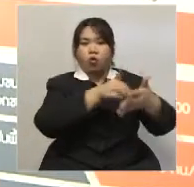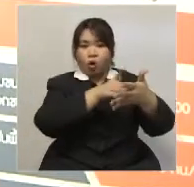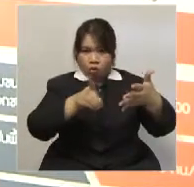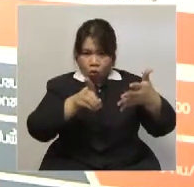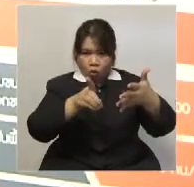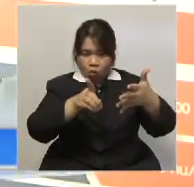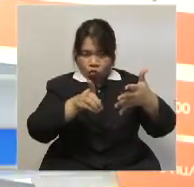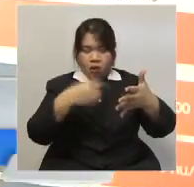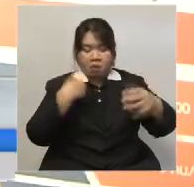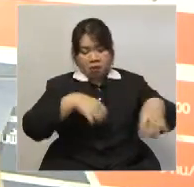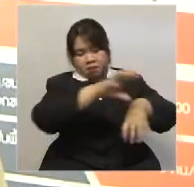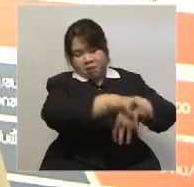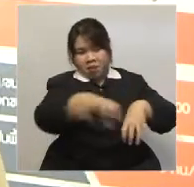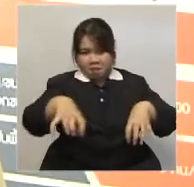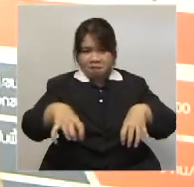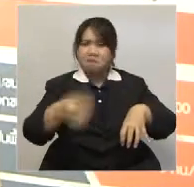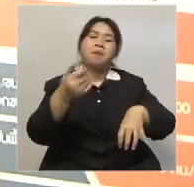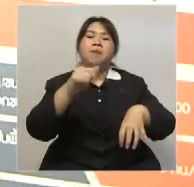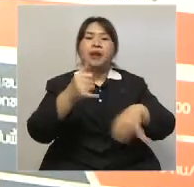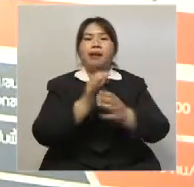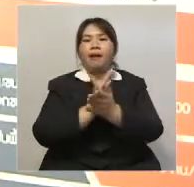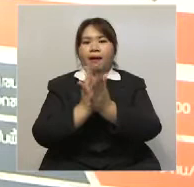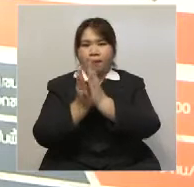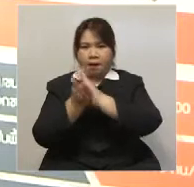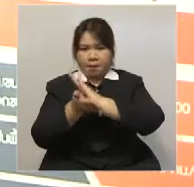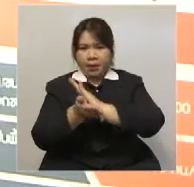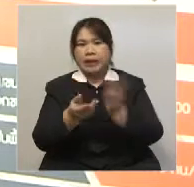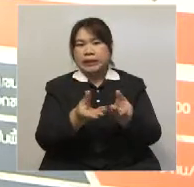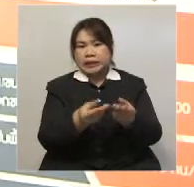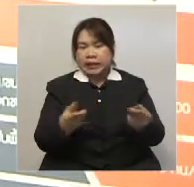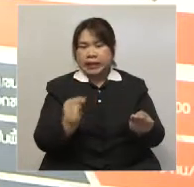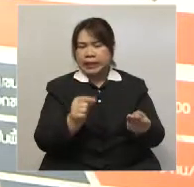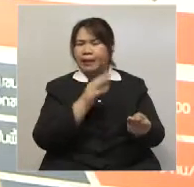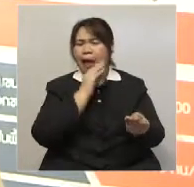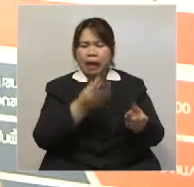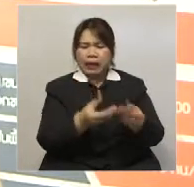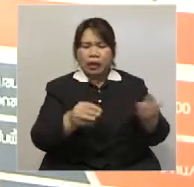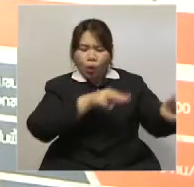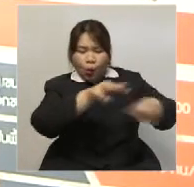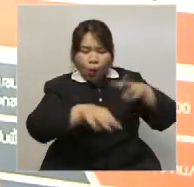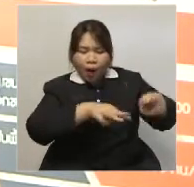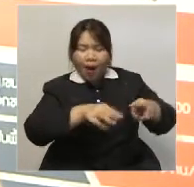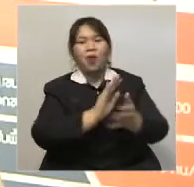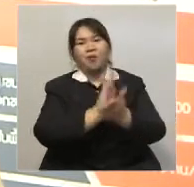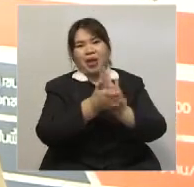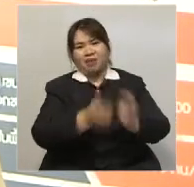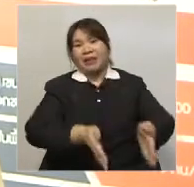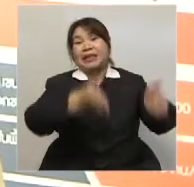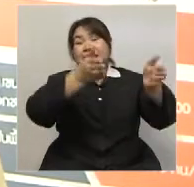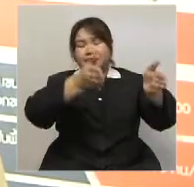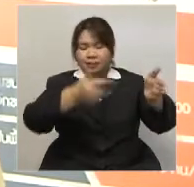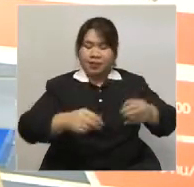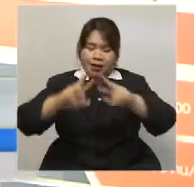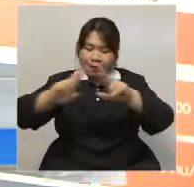าคการเปลี่ยนแปลงอาจจะปรับเปลี่ยนจากที่ดินที่ไม่มีประโยชน์มาสร้างเป็นที่พักสร้างเป็นร้านอาห